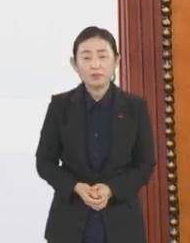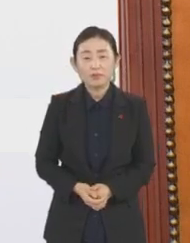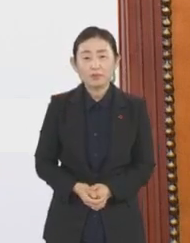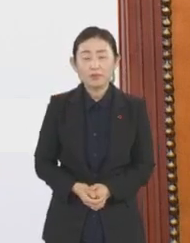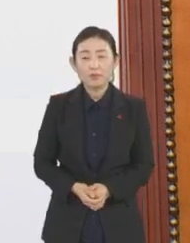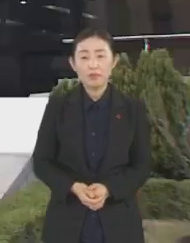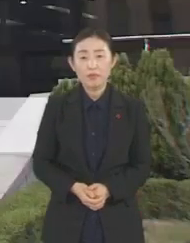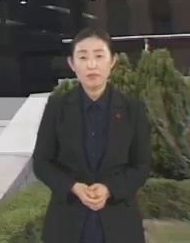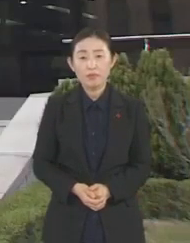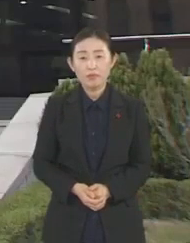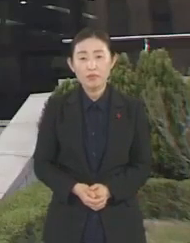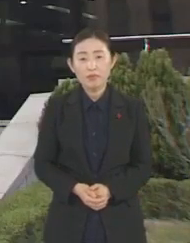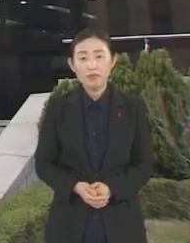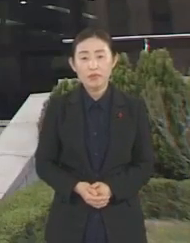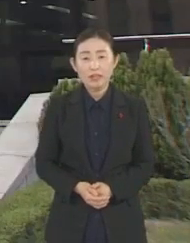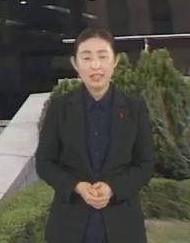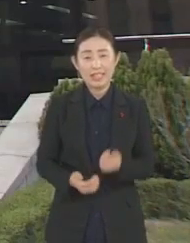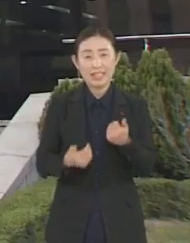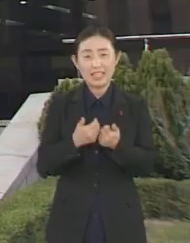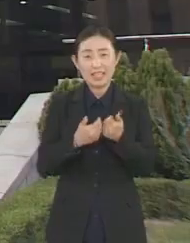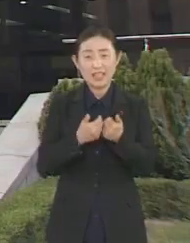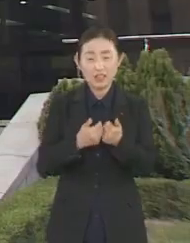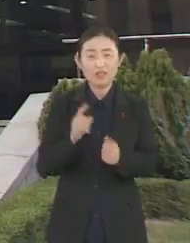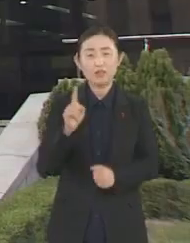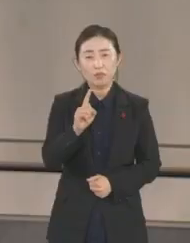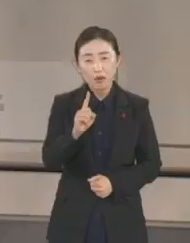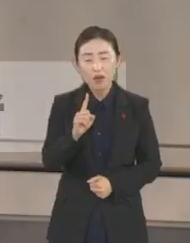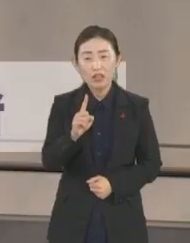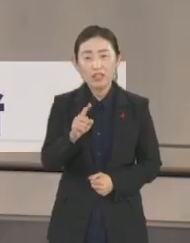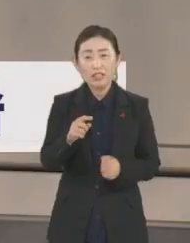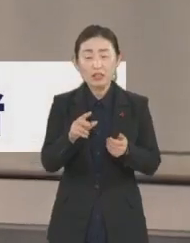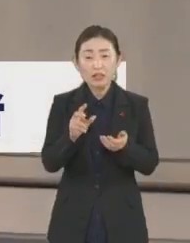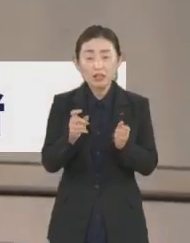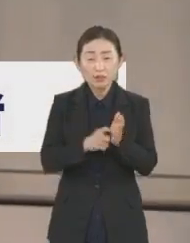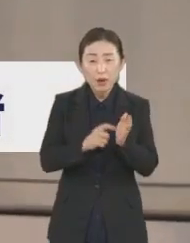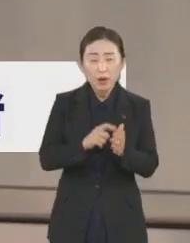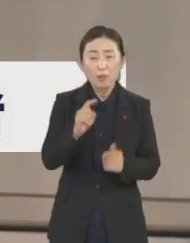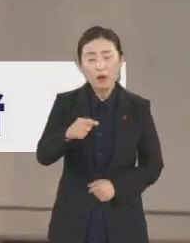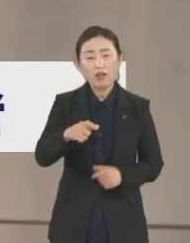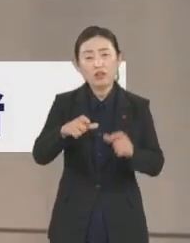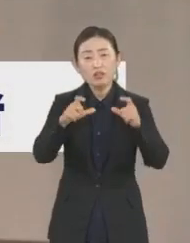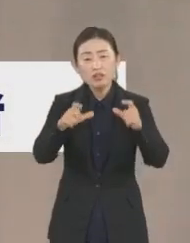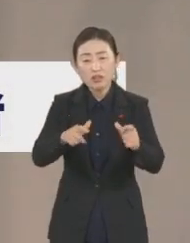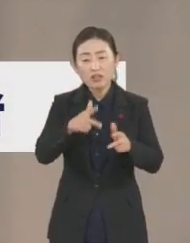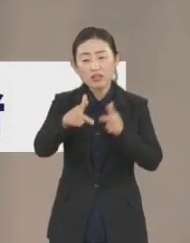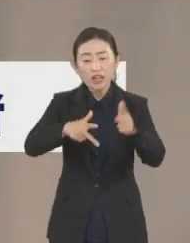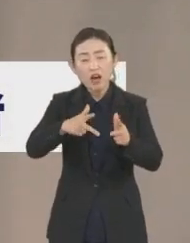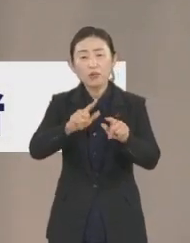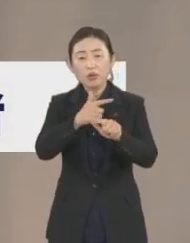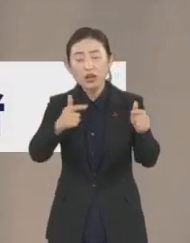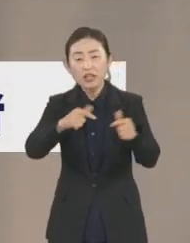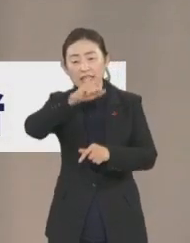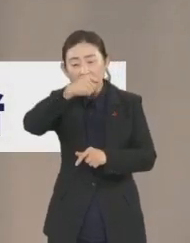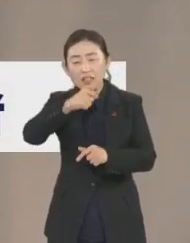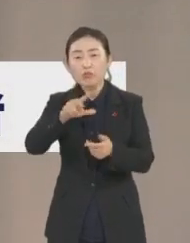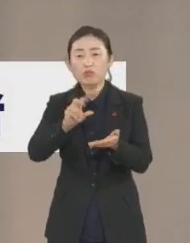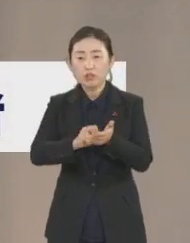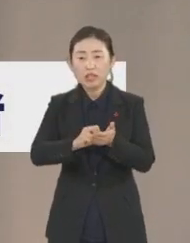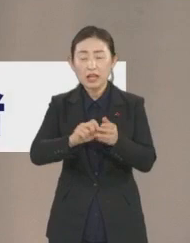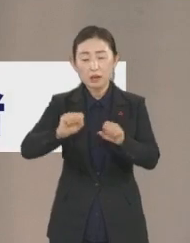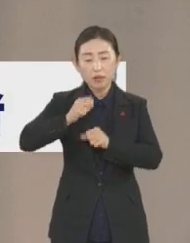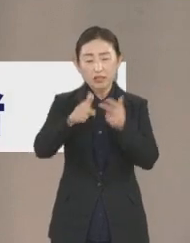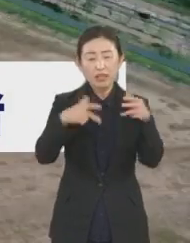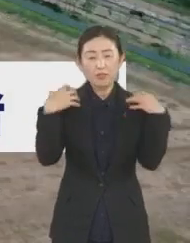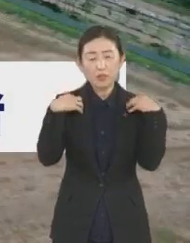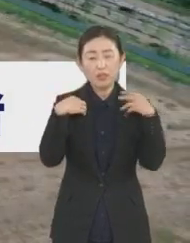말씀을 드리겠습니다. 발등에 불이 떨어진 건 지역 현안 예산. 간신히 복구된 방위사업청 대전 이전 예산 210억 원을